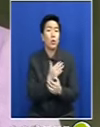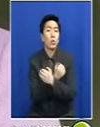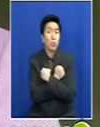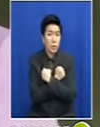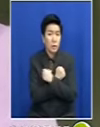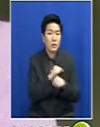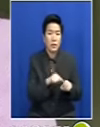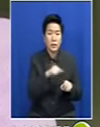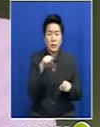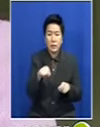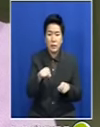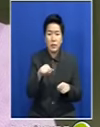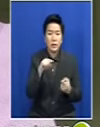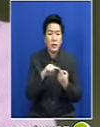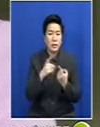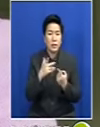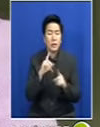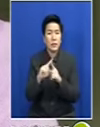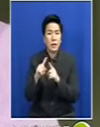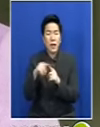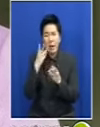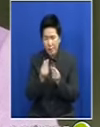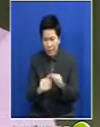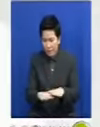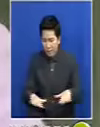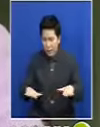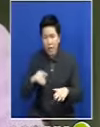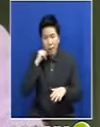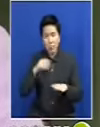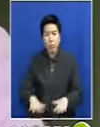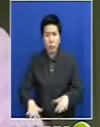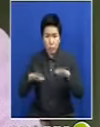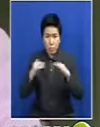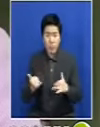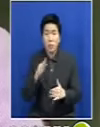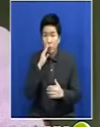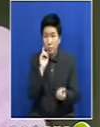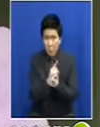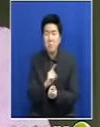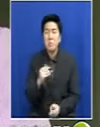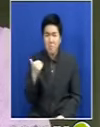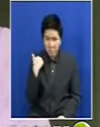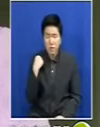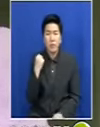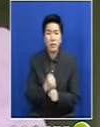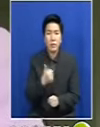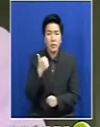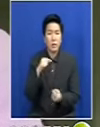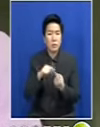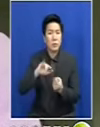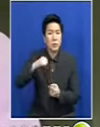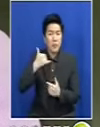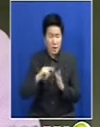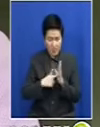รือเป็นเขตรามอินทรานะครับซึ่งเป็นเขตพื้นที่ต่ำเนี่ยมันก็จะมีการท่วมก็ถามว่ายังเกิดขึ้นไหมยังเกิดขึ้นได้เพราะช่วงต่อจ